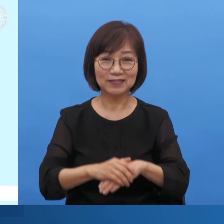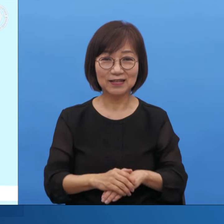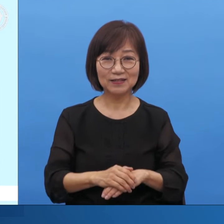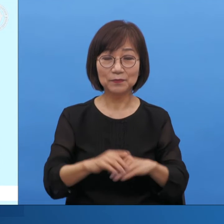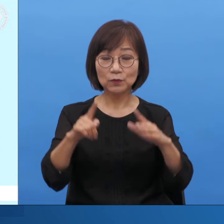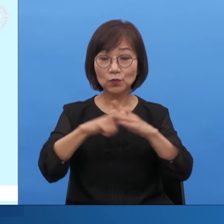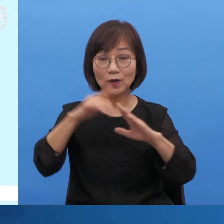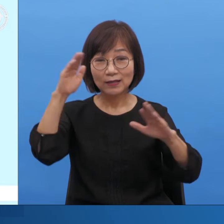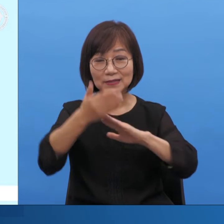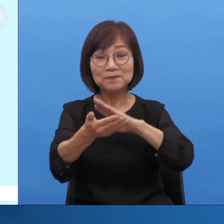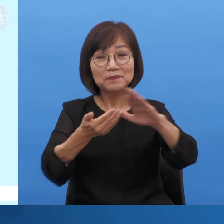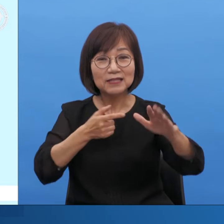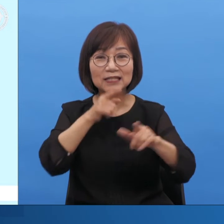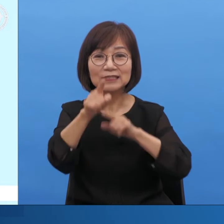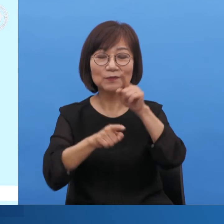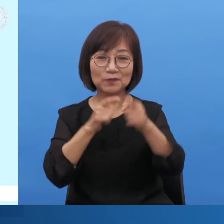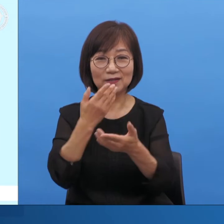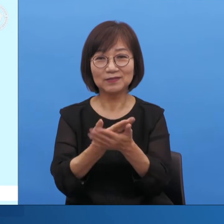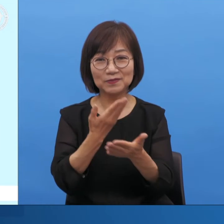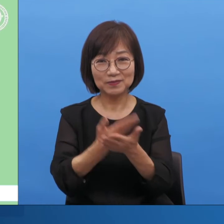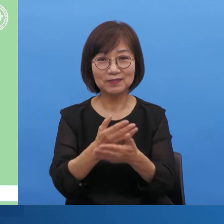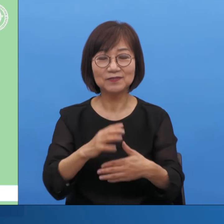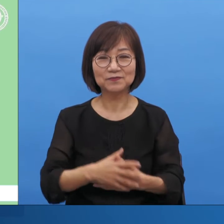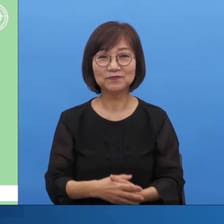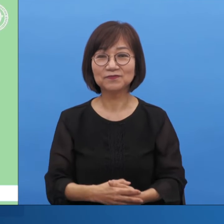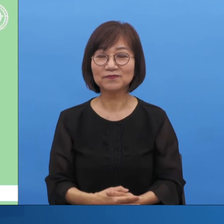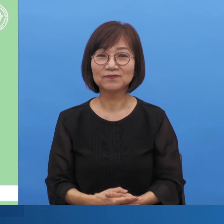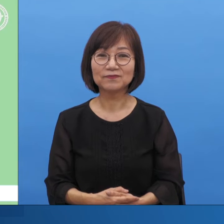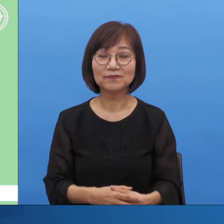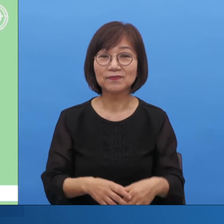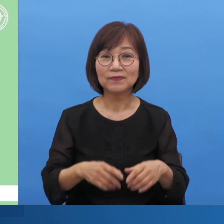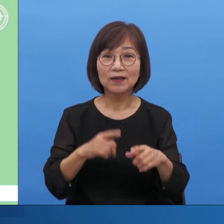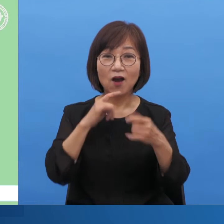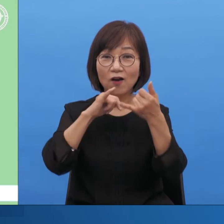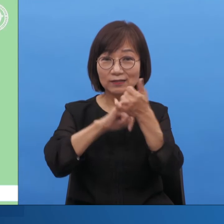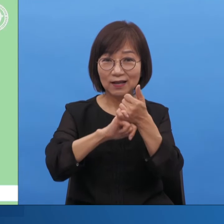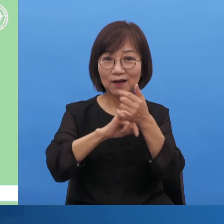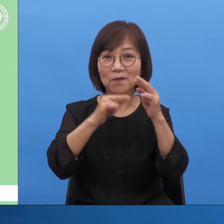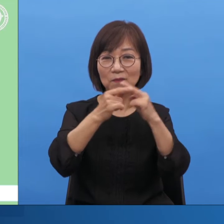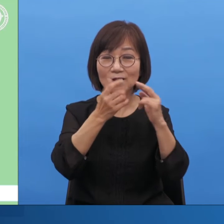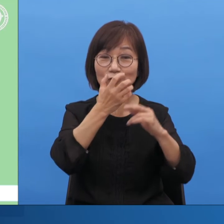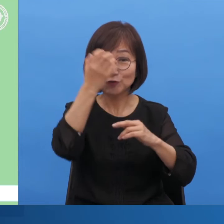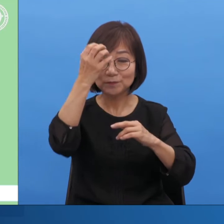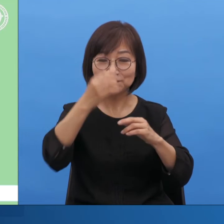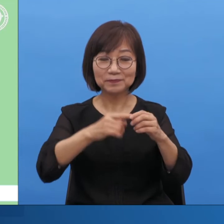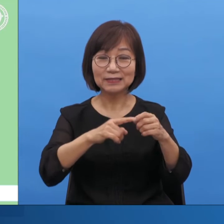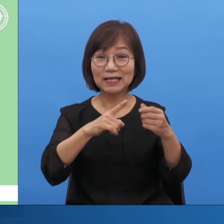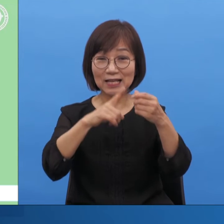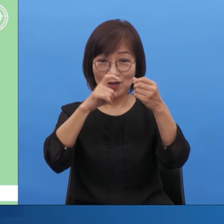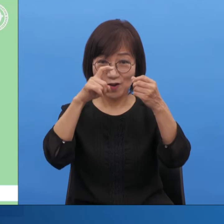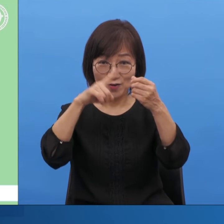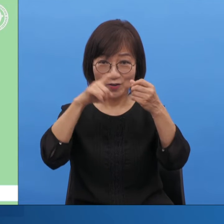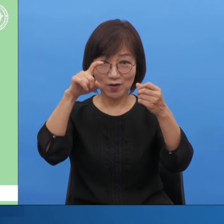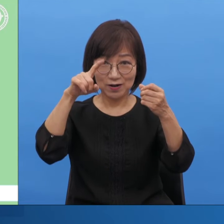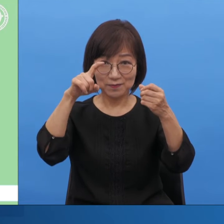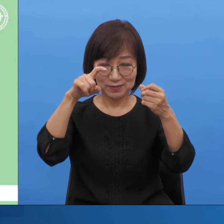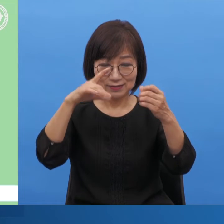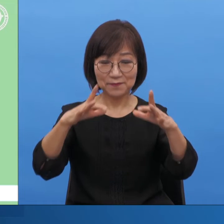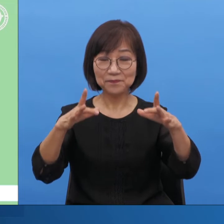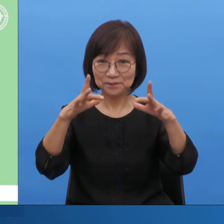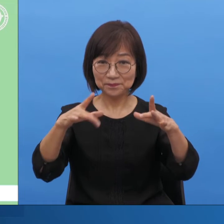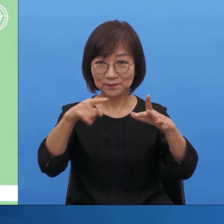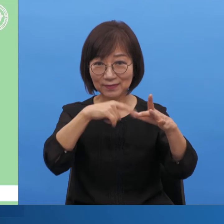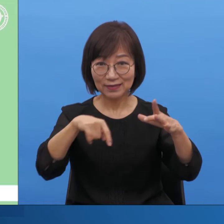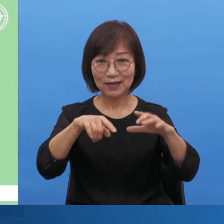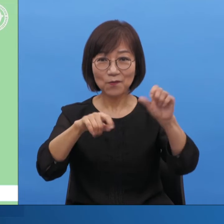반드시 사전 등록을 해야 합니다. 한편 언약과 꿈 11번째 앨범 렘넌트 24가 오는 21일